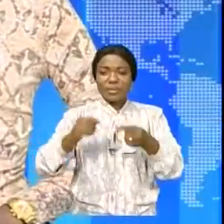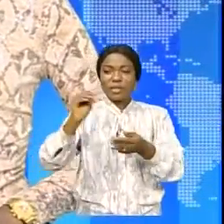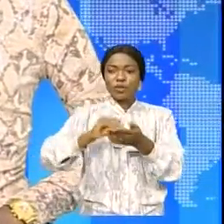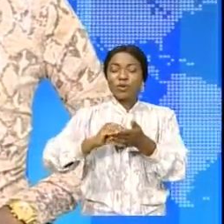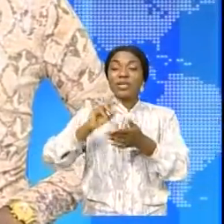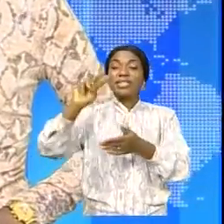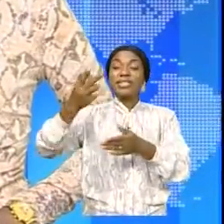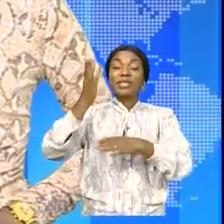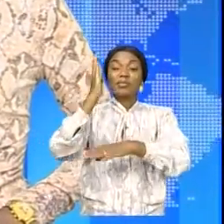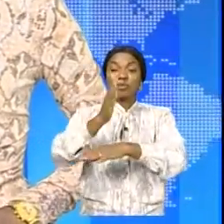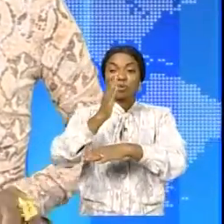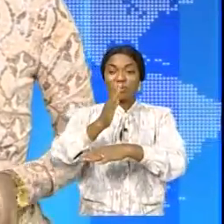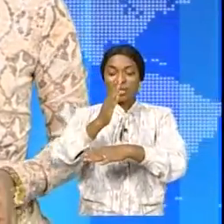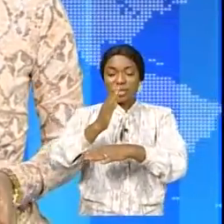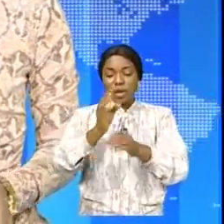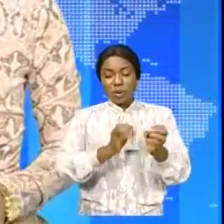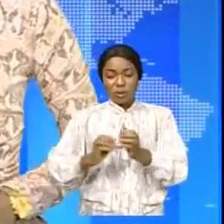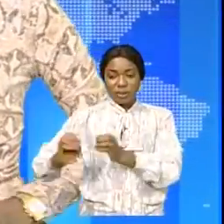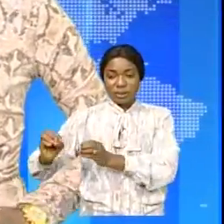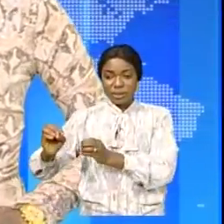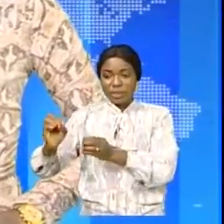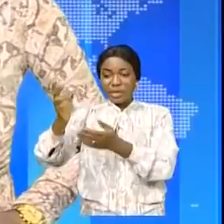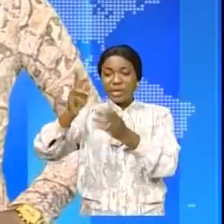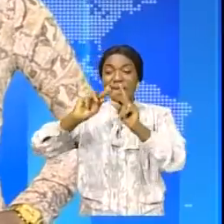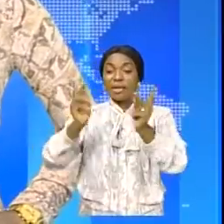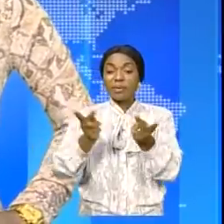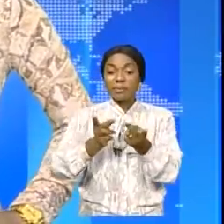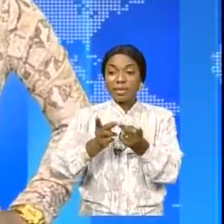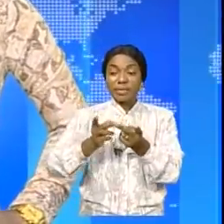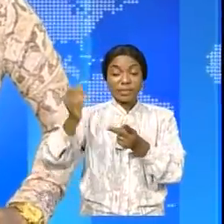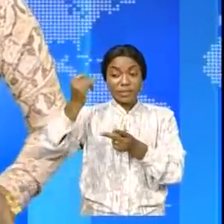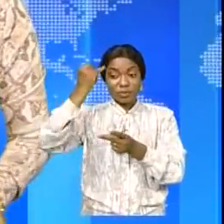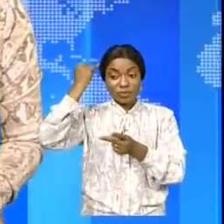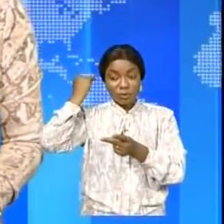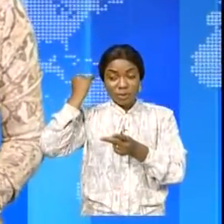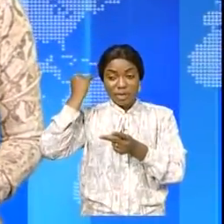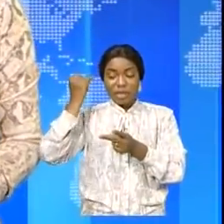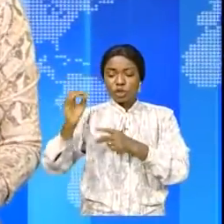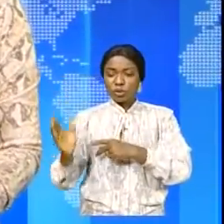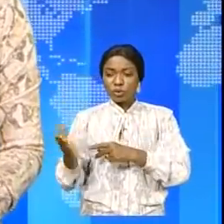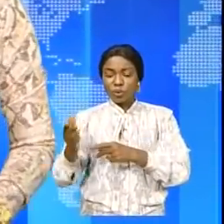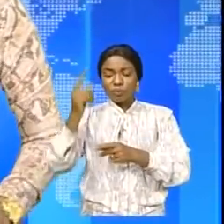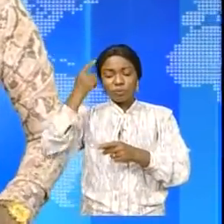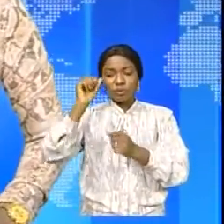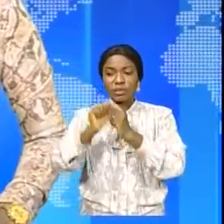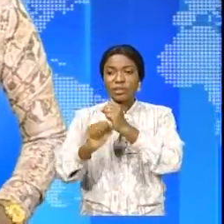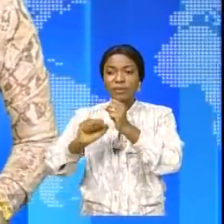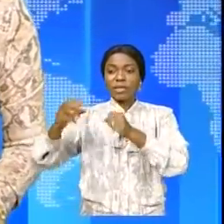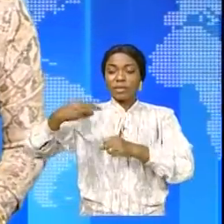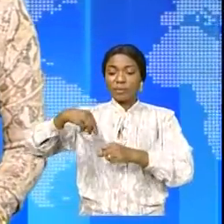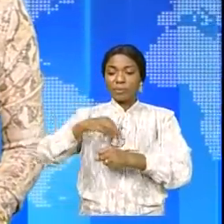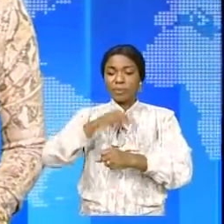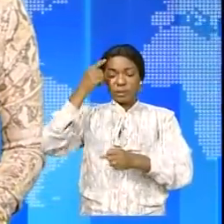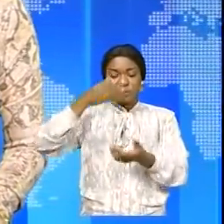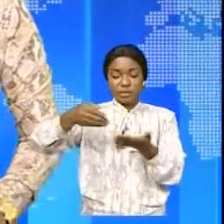qui compte organiser, le parti Lumumbis unifié à Kinshasa, une matinée politique pour sensibiliser les membres sur la collecte